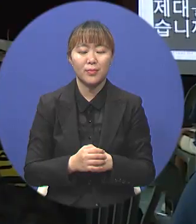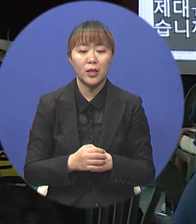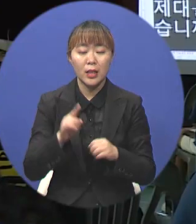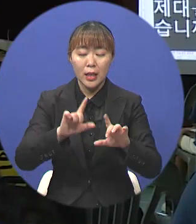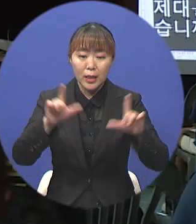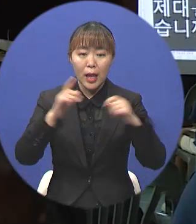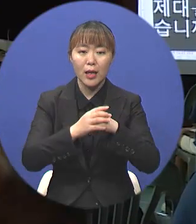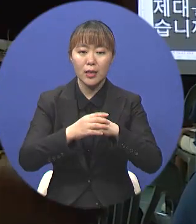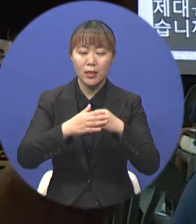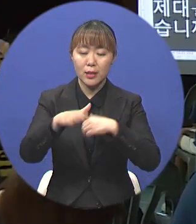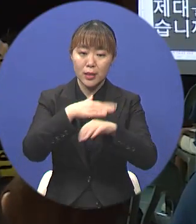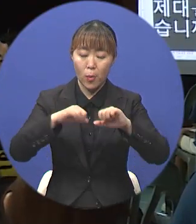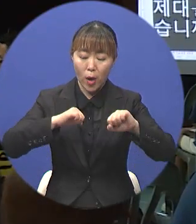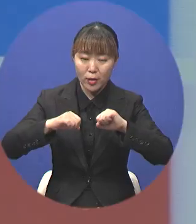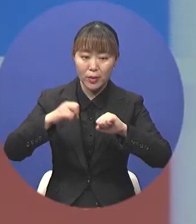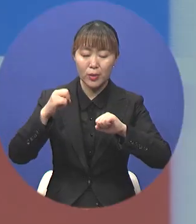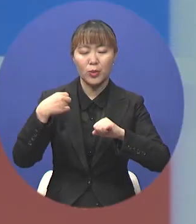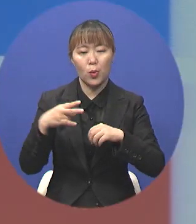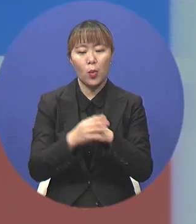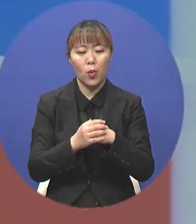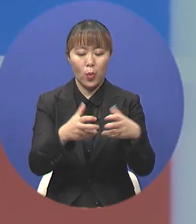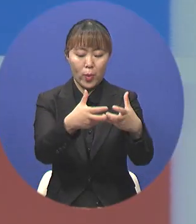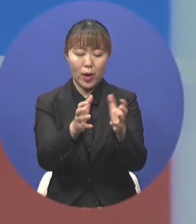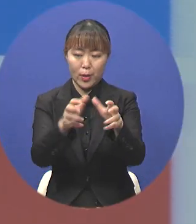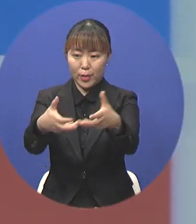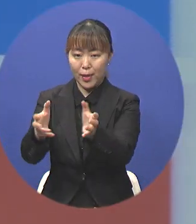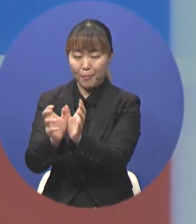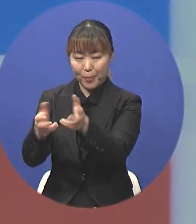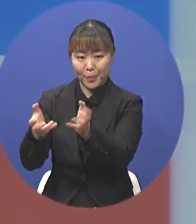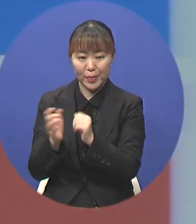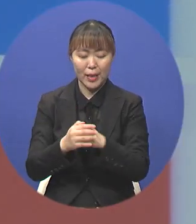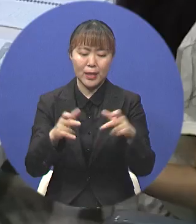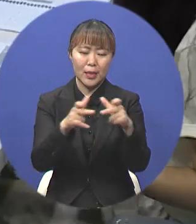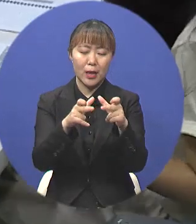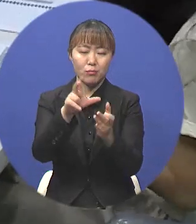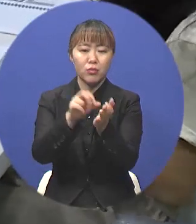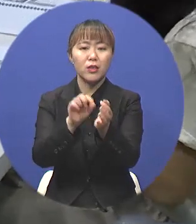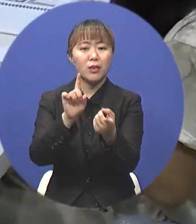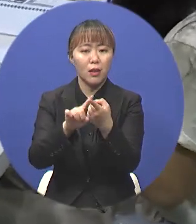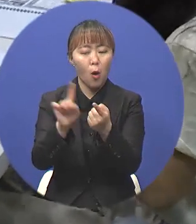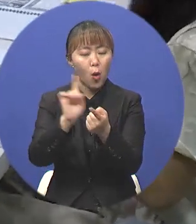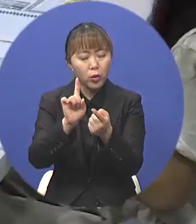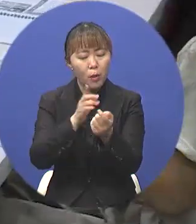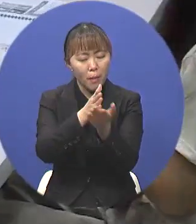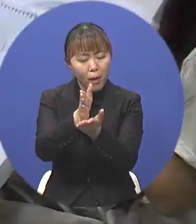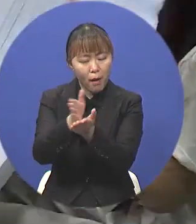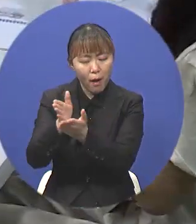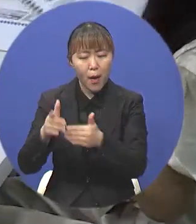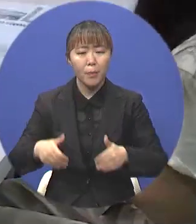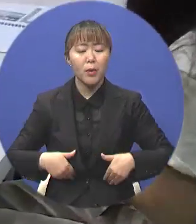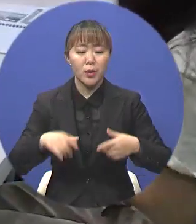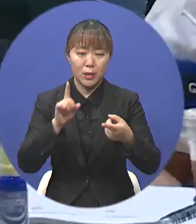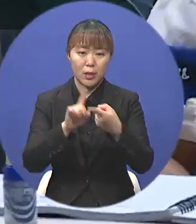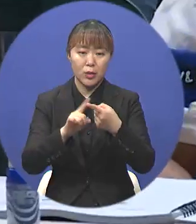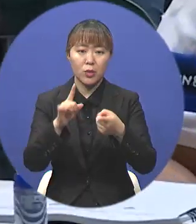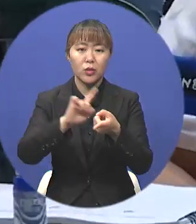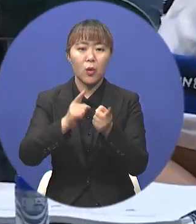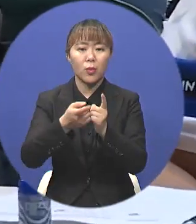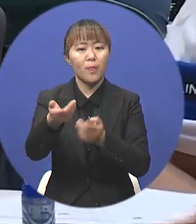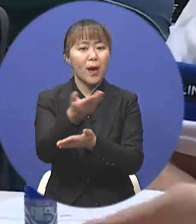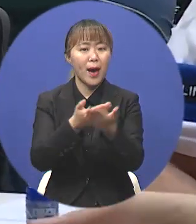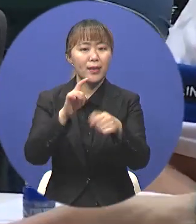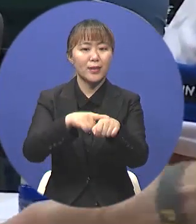이날 상황극 외에도 활동가들이 팀을 구성해 각 장애계 문제에 대해 어떤 방향으로 나아가야 하는지 공유하는